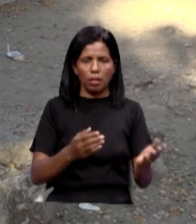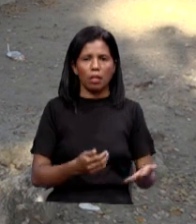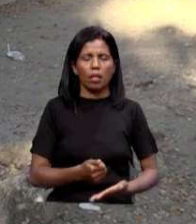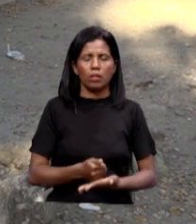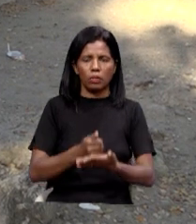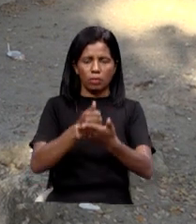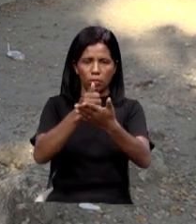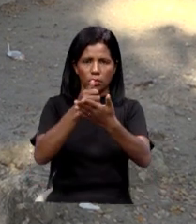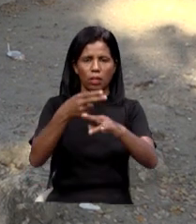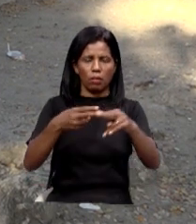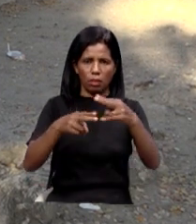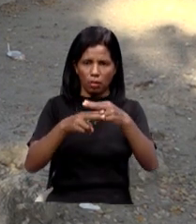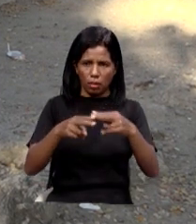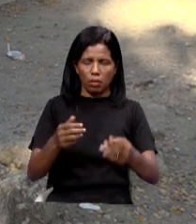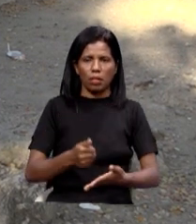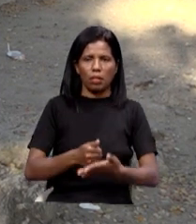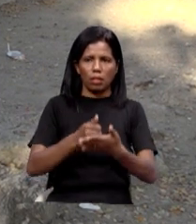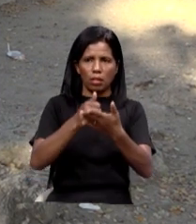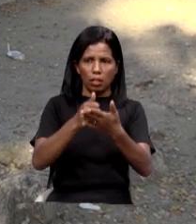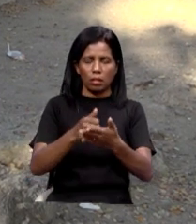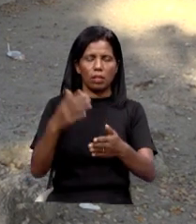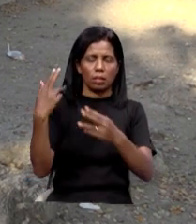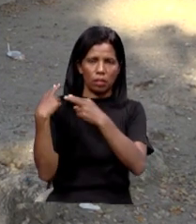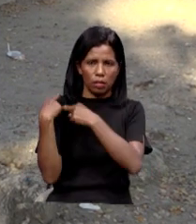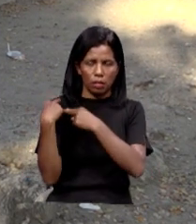malu hudi hak mang nah moris betula hela